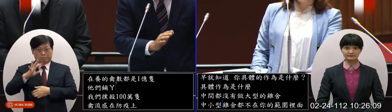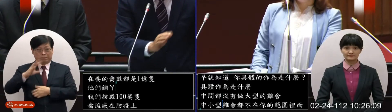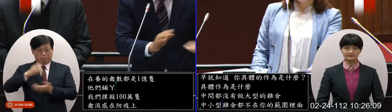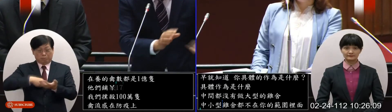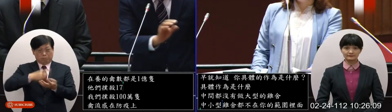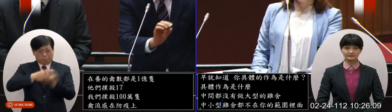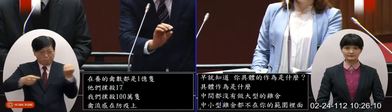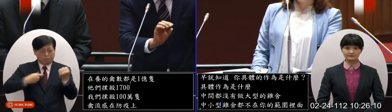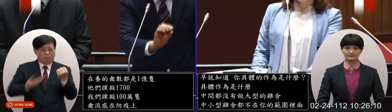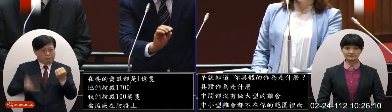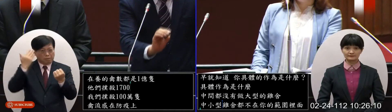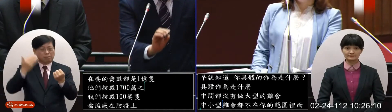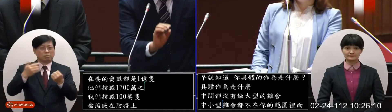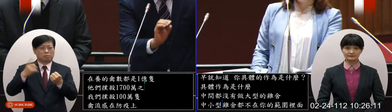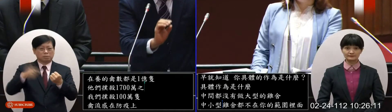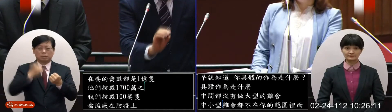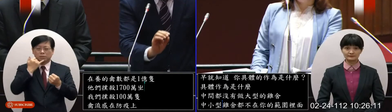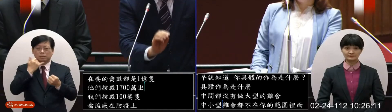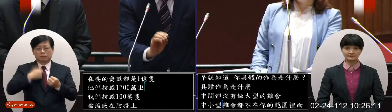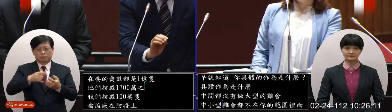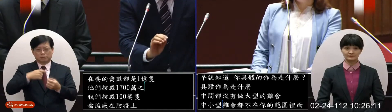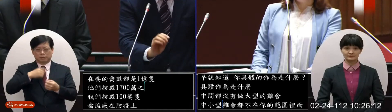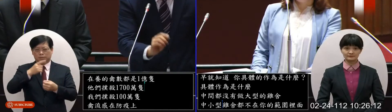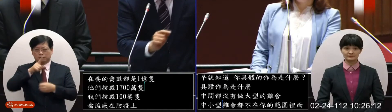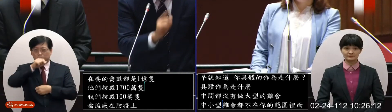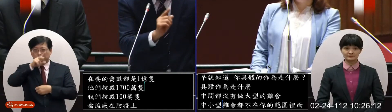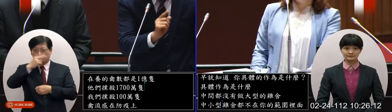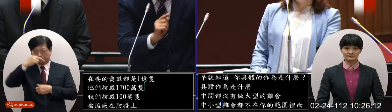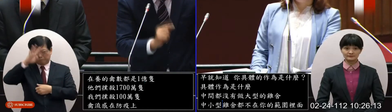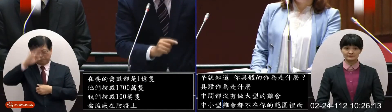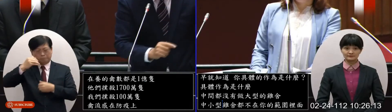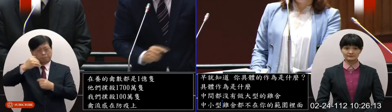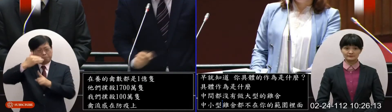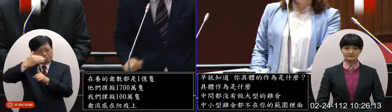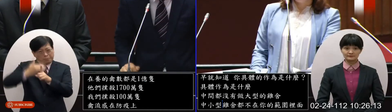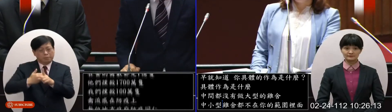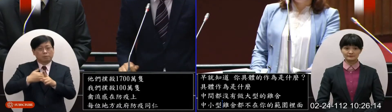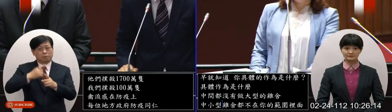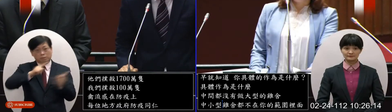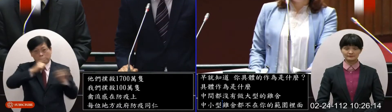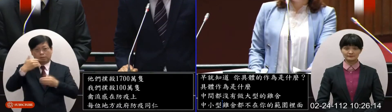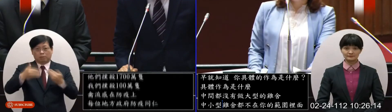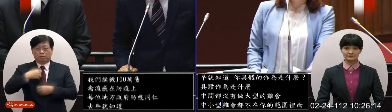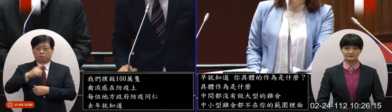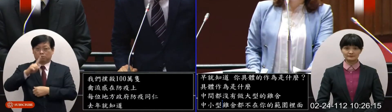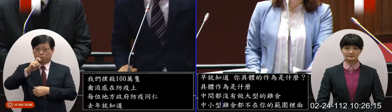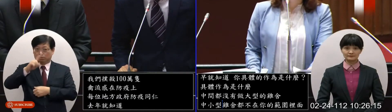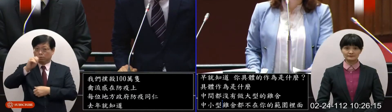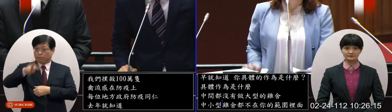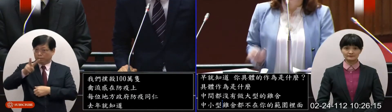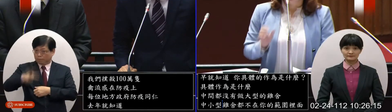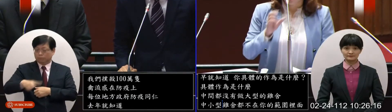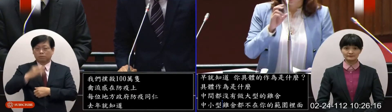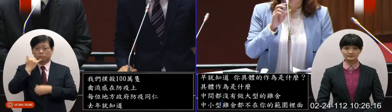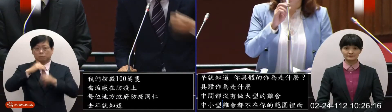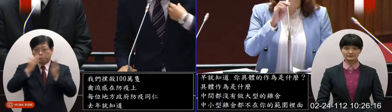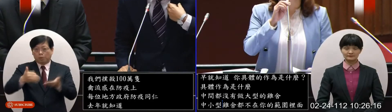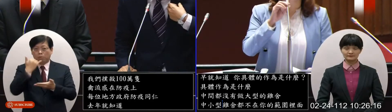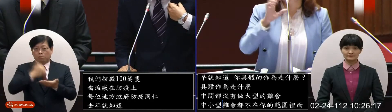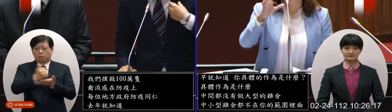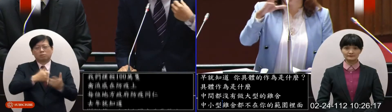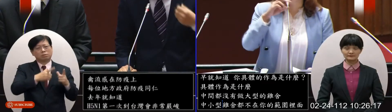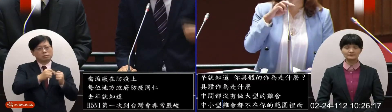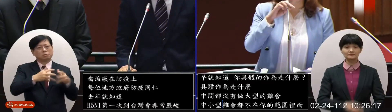场次，所以才会让禽流感压到最低。我们每天还有112,000箱，你看日本跟美